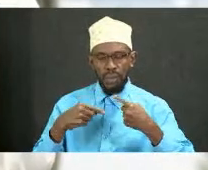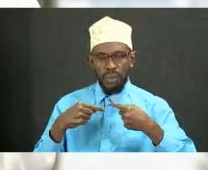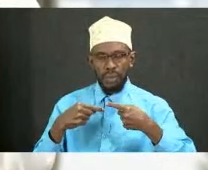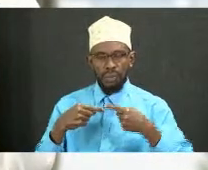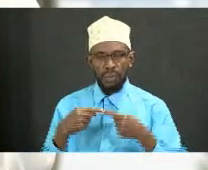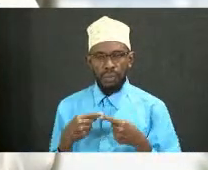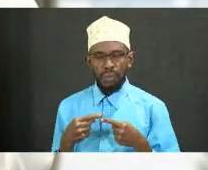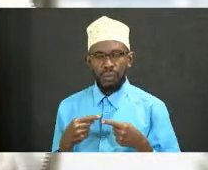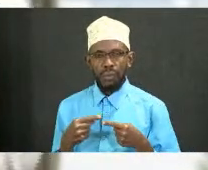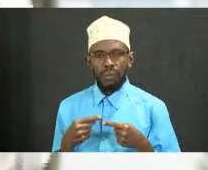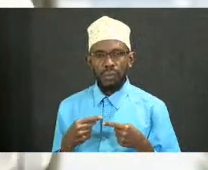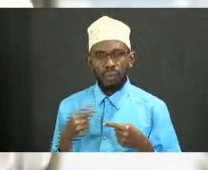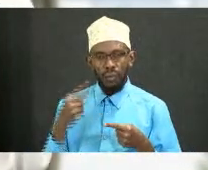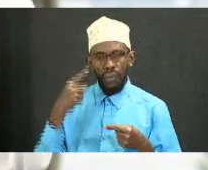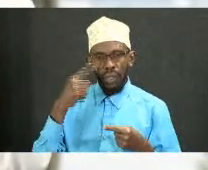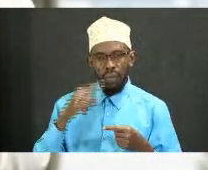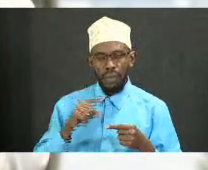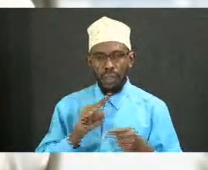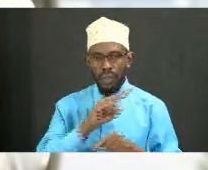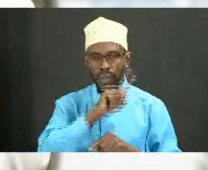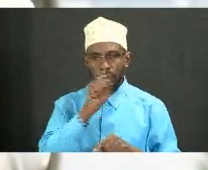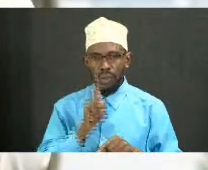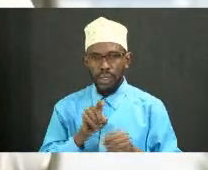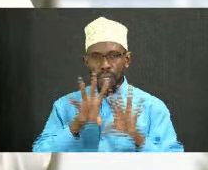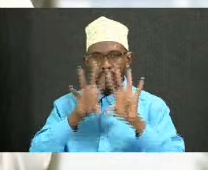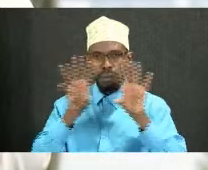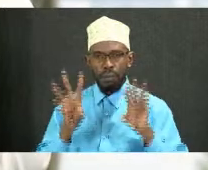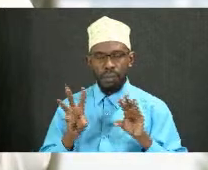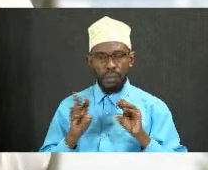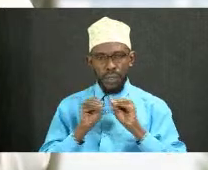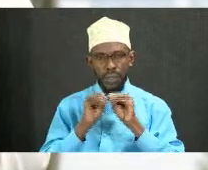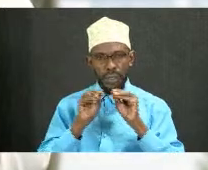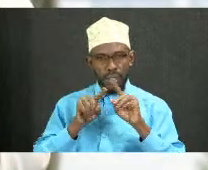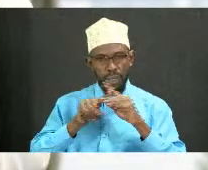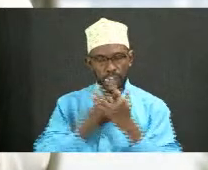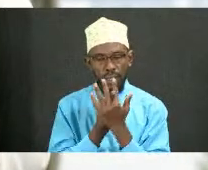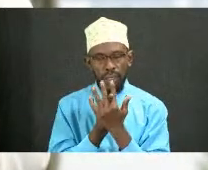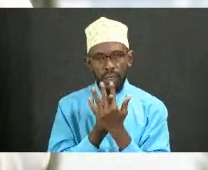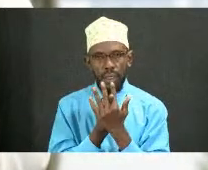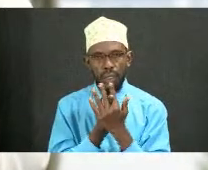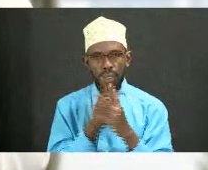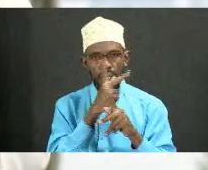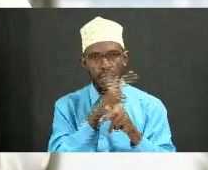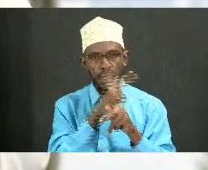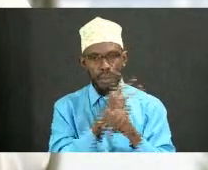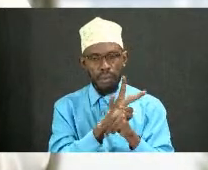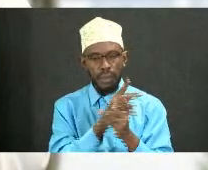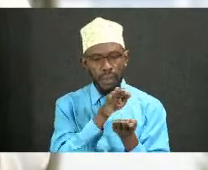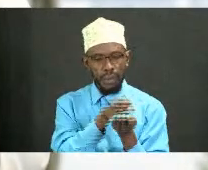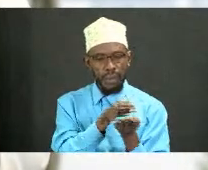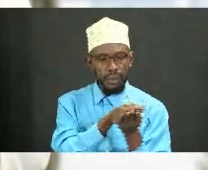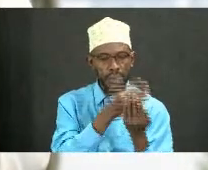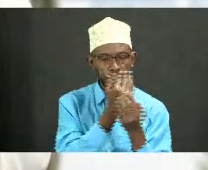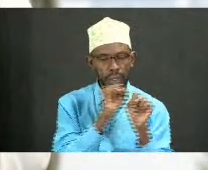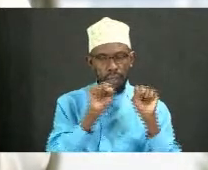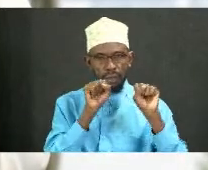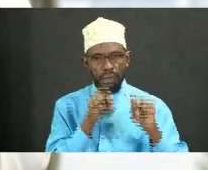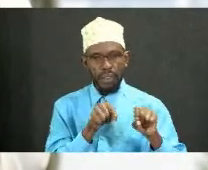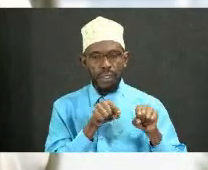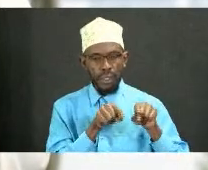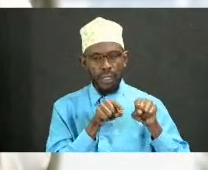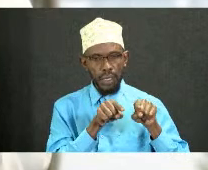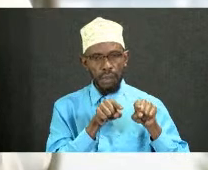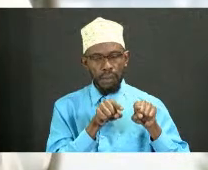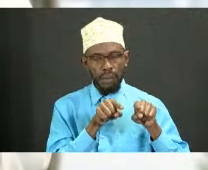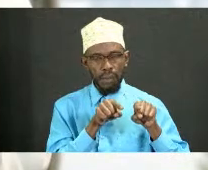Uh-huh. Kwa hivyo katika swala la budget, mtu anaanza kwanza kuweka akiba yake, na hii akiba ni